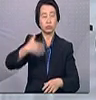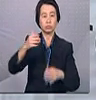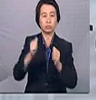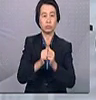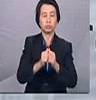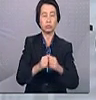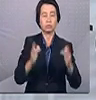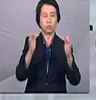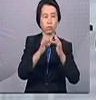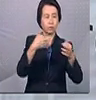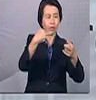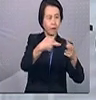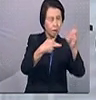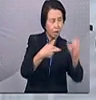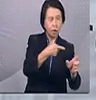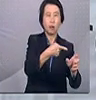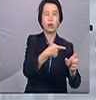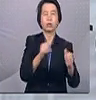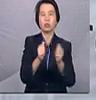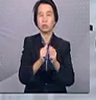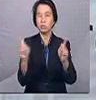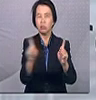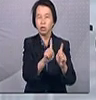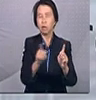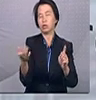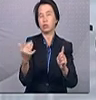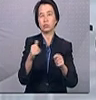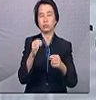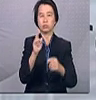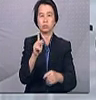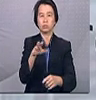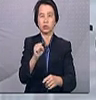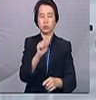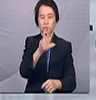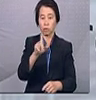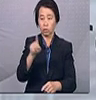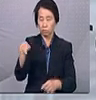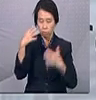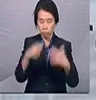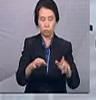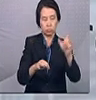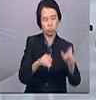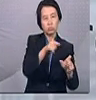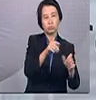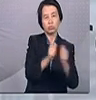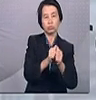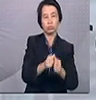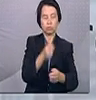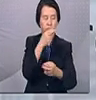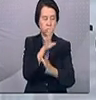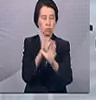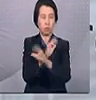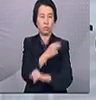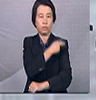positif COVID-19, iaitu kes 1,031. Beliau telah dirawat di Hospital Umum Sarawak pada